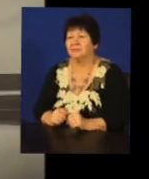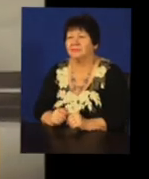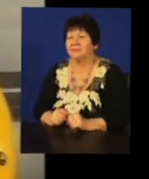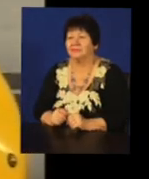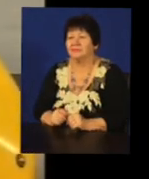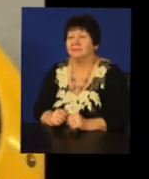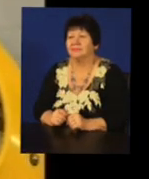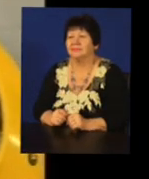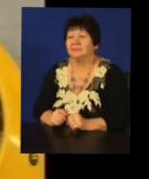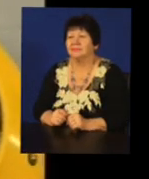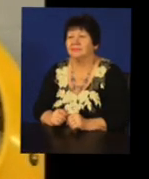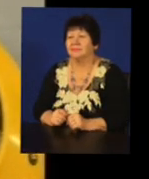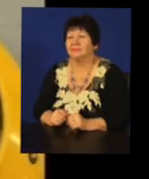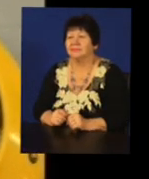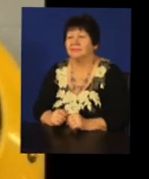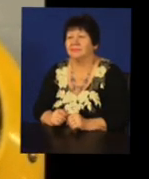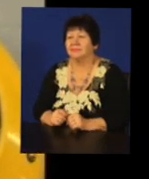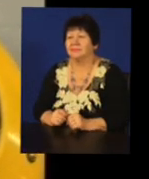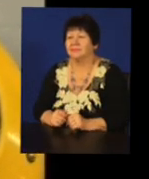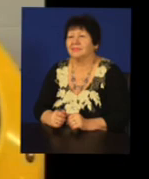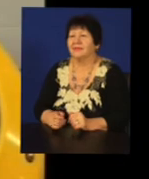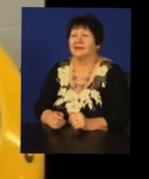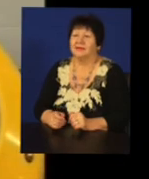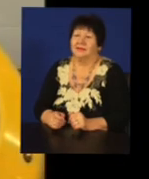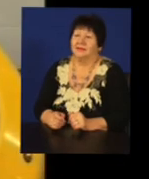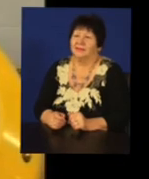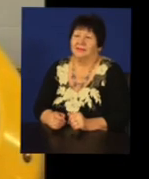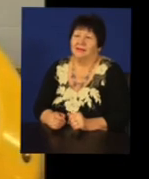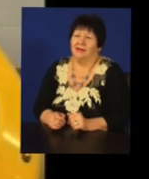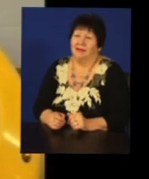Să amestec și cu mâna. Haideți așa mai bine ca să înțelegeți că eu nu văd nimic.